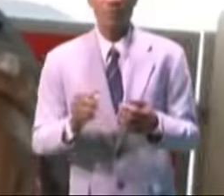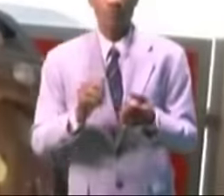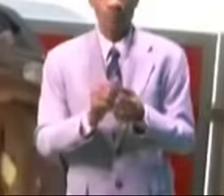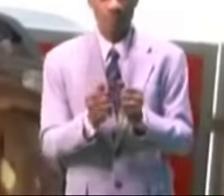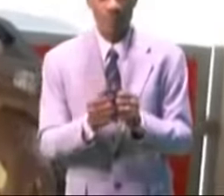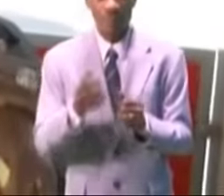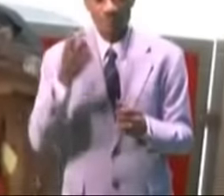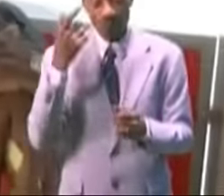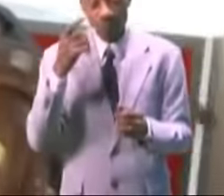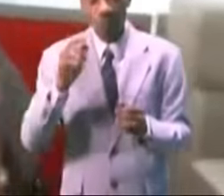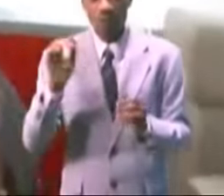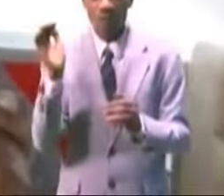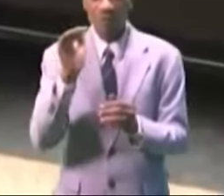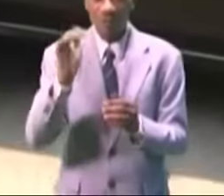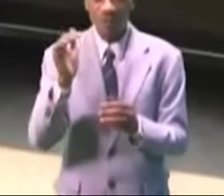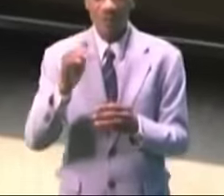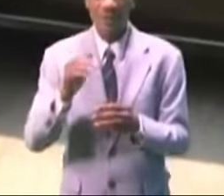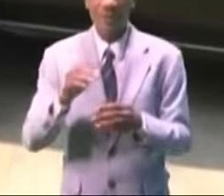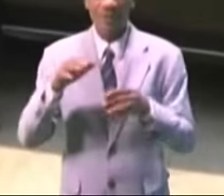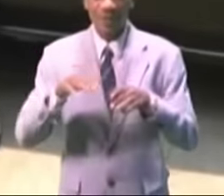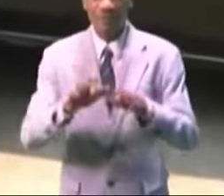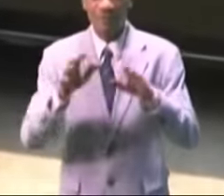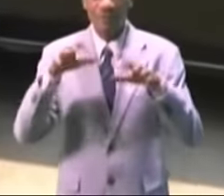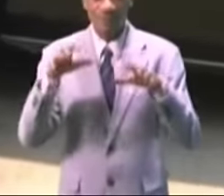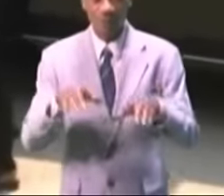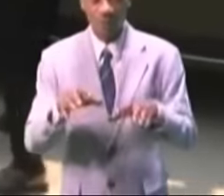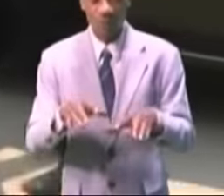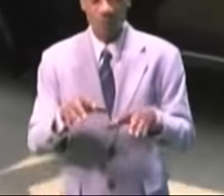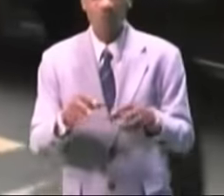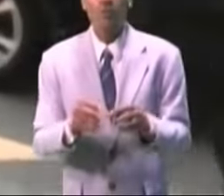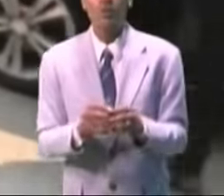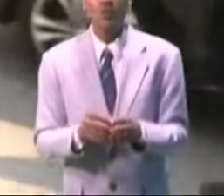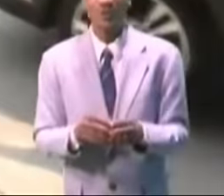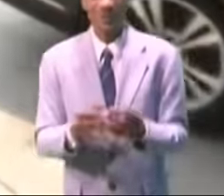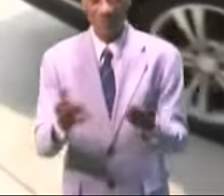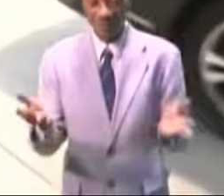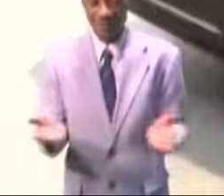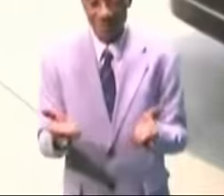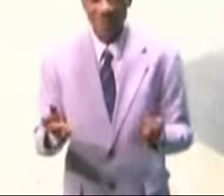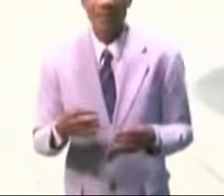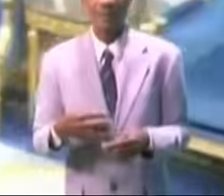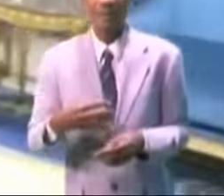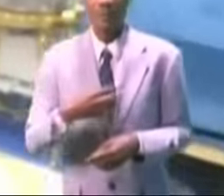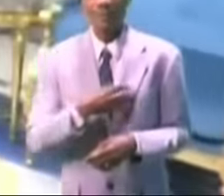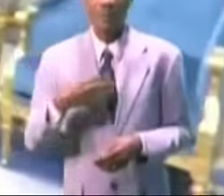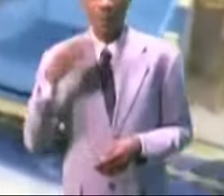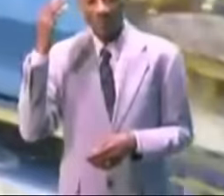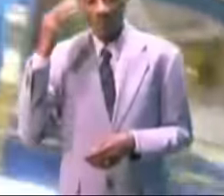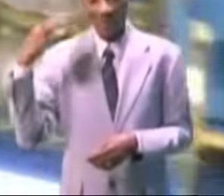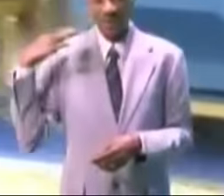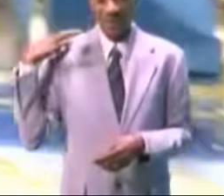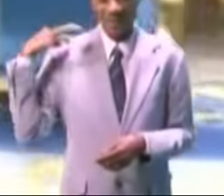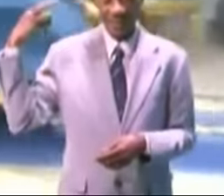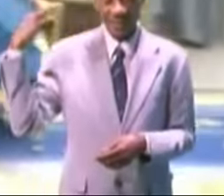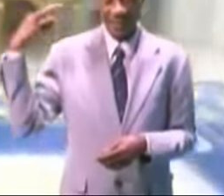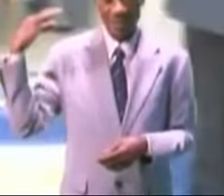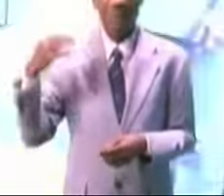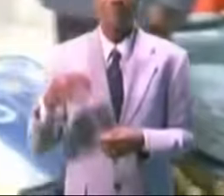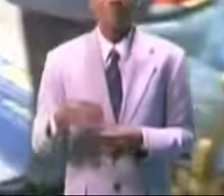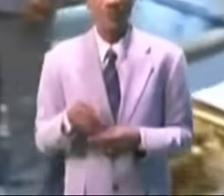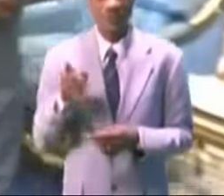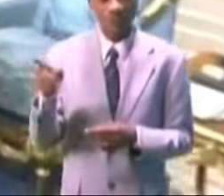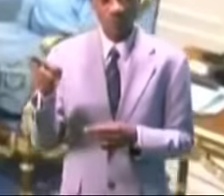climat du bassin du Congo à Brazzaville, capitale de la République du Congo. La ministre déléguée en charge de la nouvelle économie du